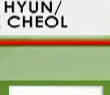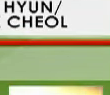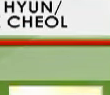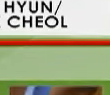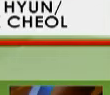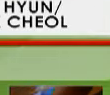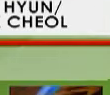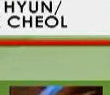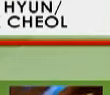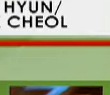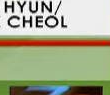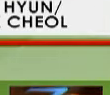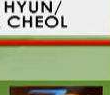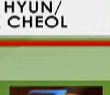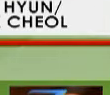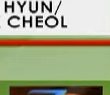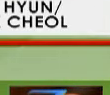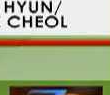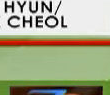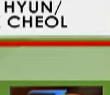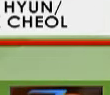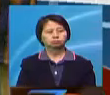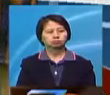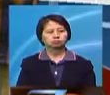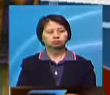aksi pusingan kedua mereka.